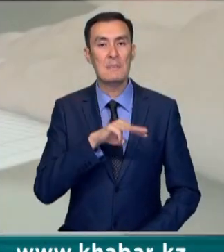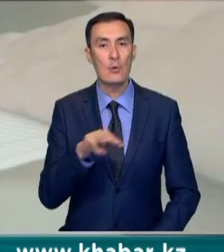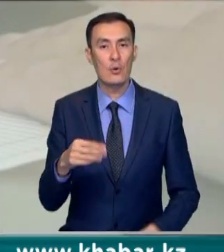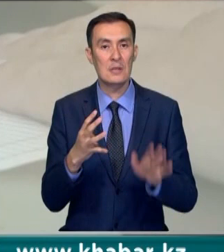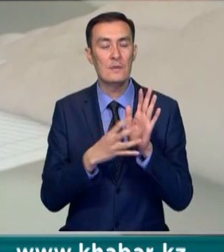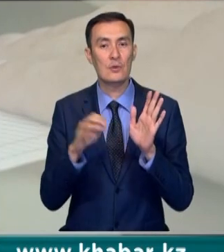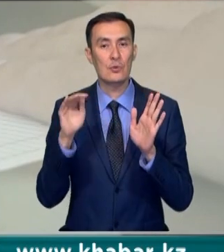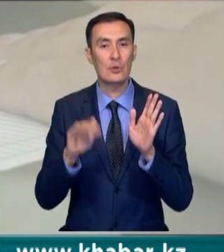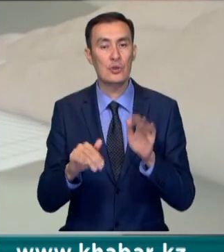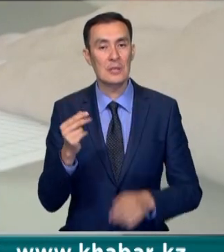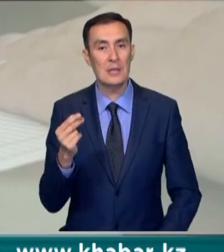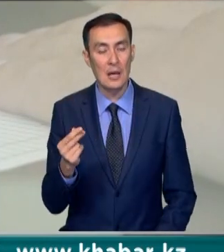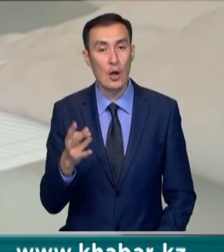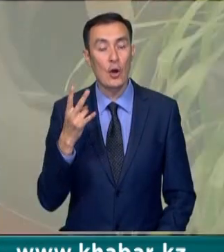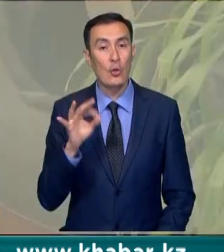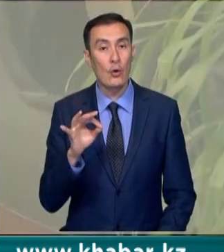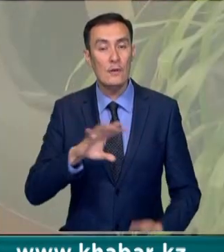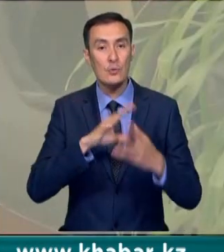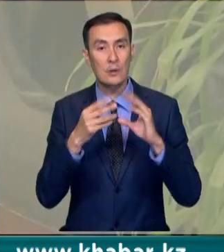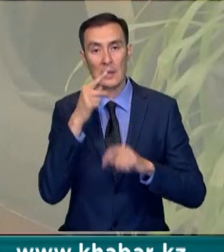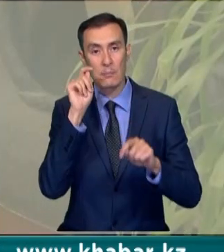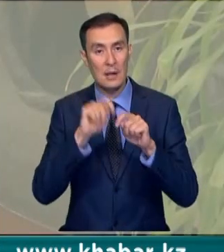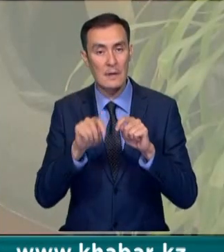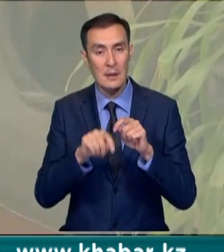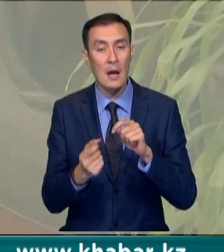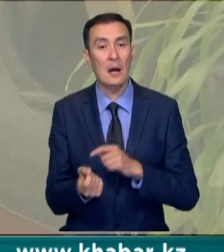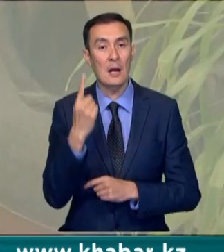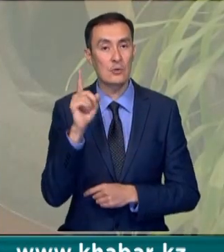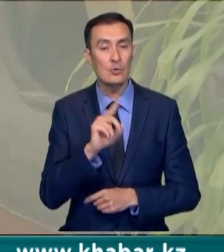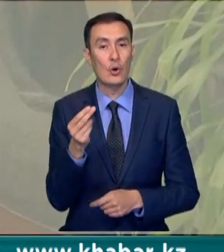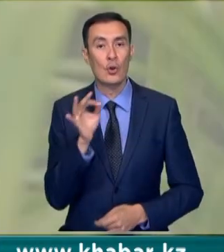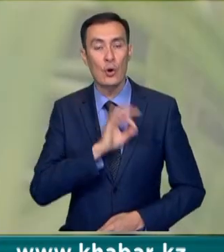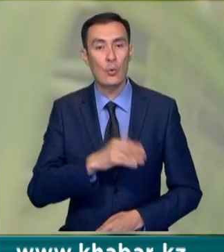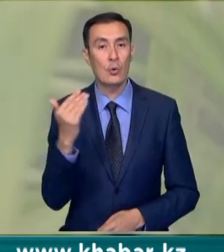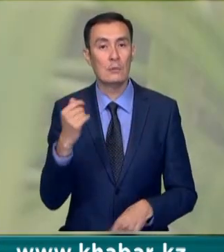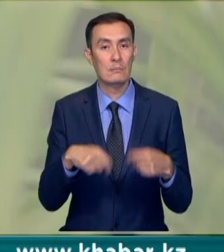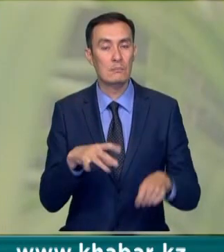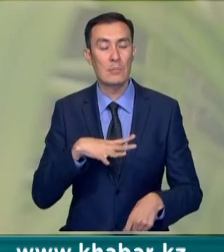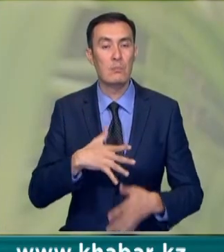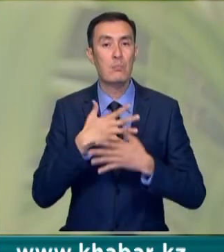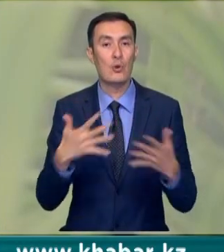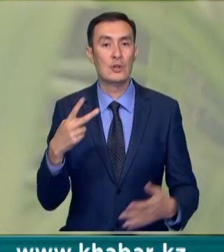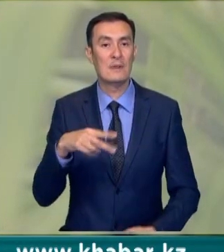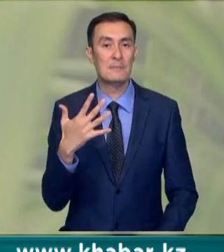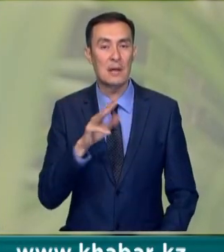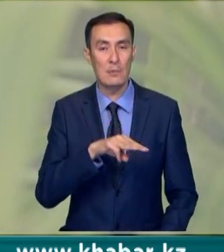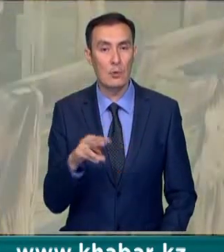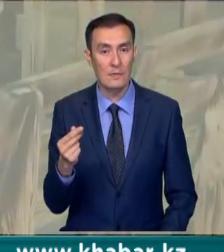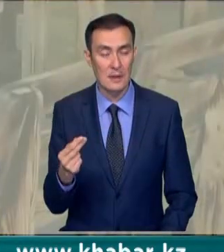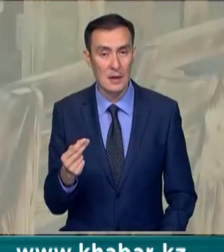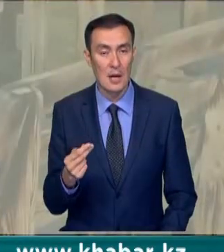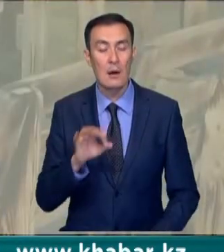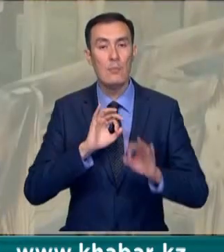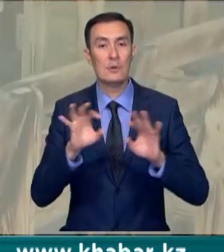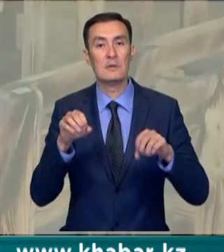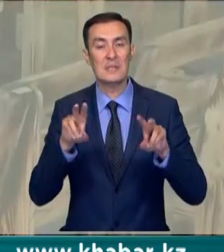миллиона 900 тысяч тенге. Однако в результате проверки оказалось, что доход предпринимателя превысил 25 миллионов. По